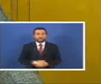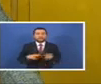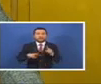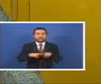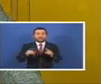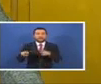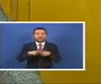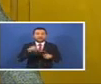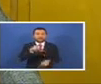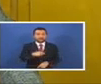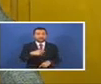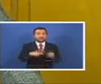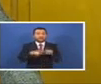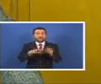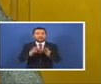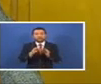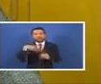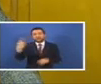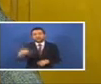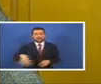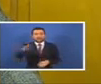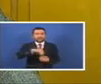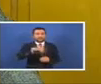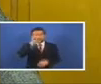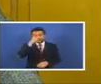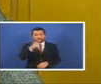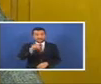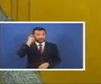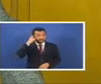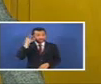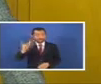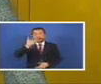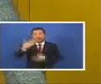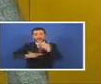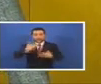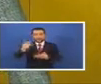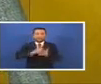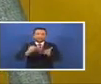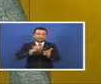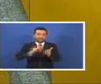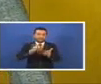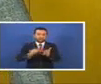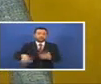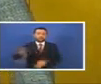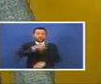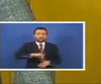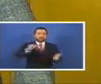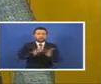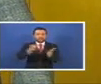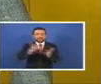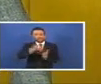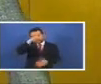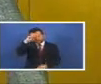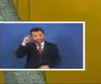Ahmet Altan'dan Ali Bulac'a kadar sadece fikirlerini ifade eden bütün basın